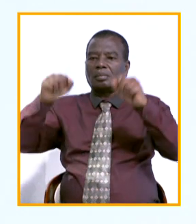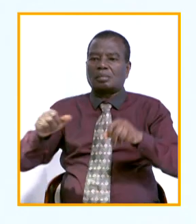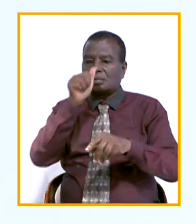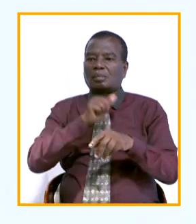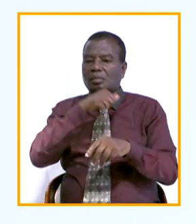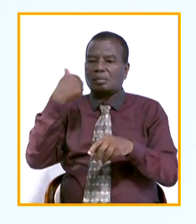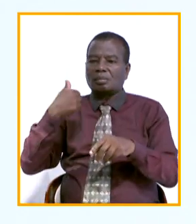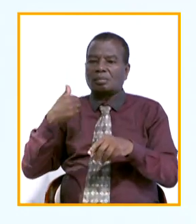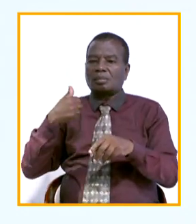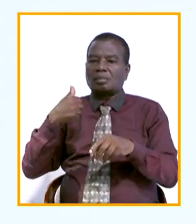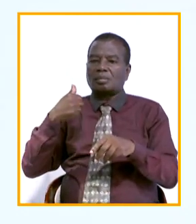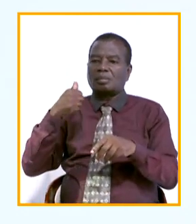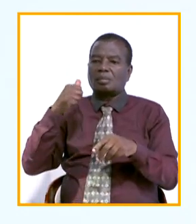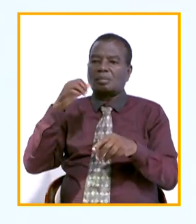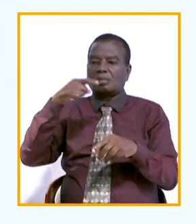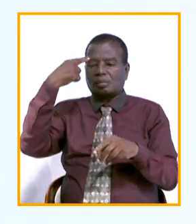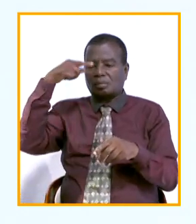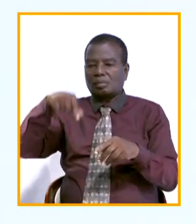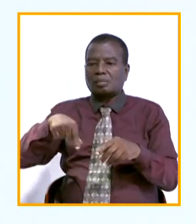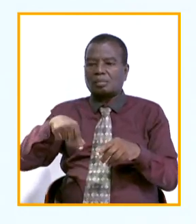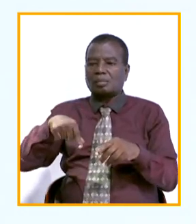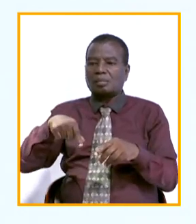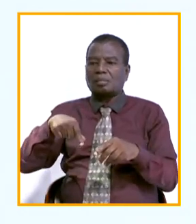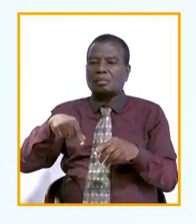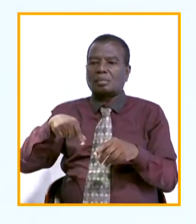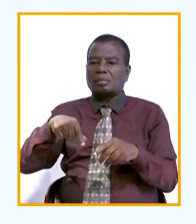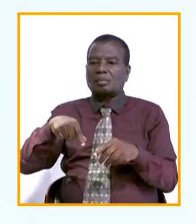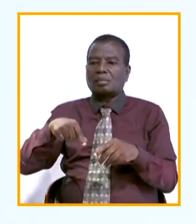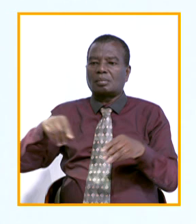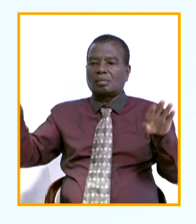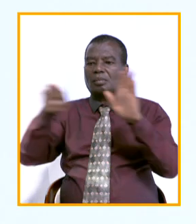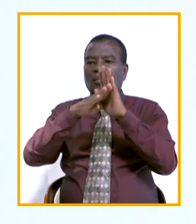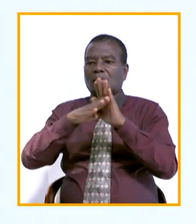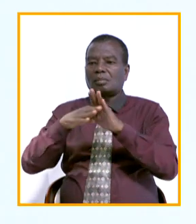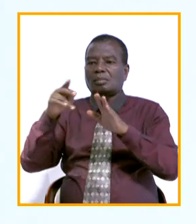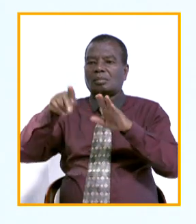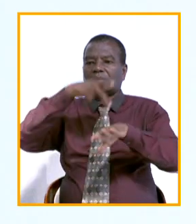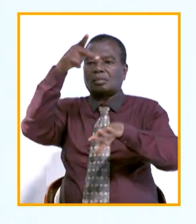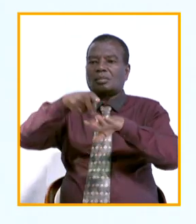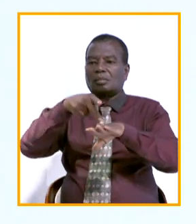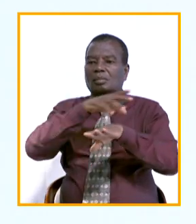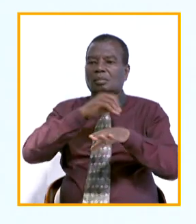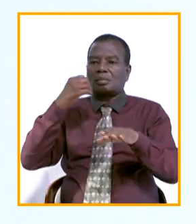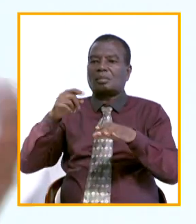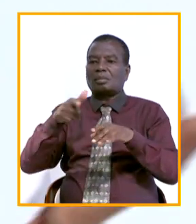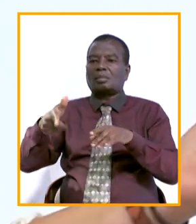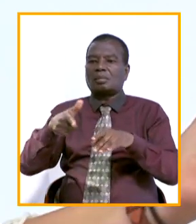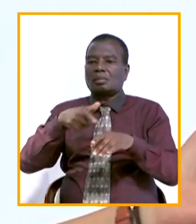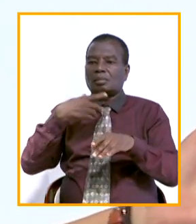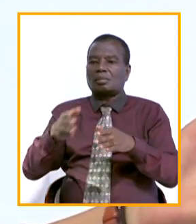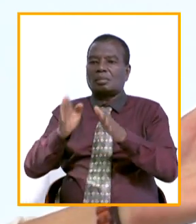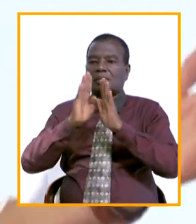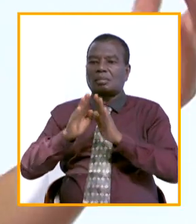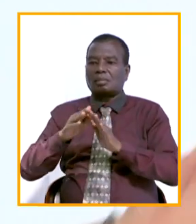MIGA. Et je pense que le blocage principal qu'on pourra avoir, c'est celui où on nous demande « Tiens, pourquoi est-ce que